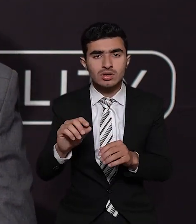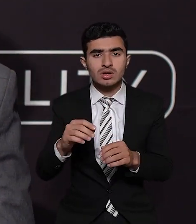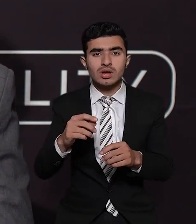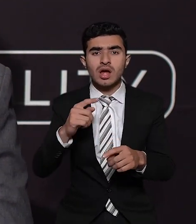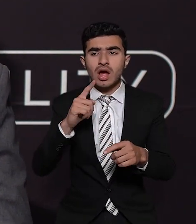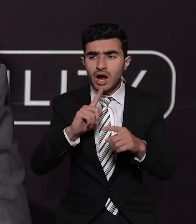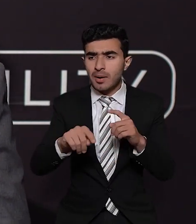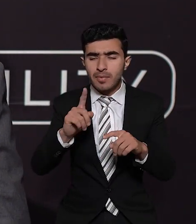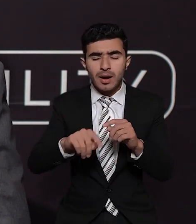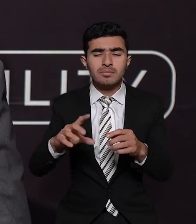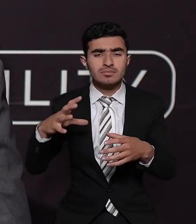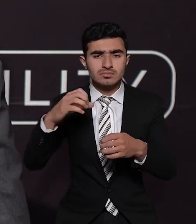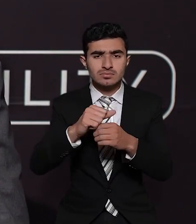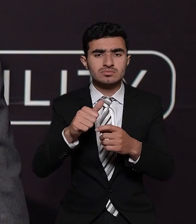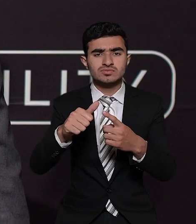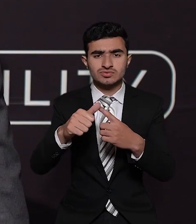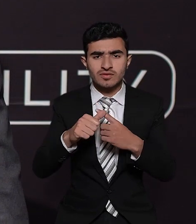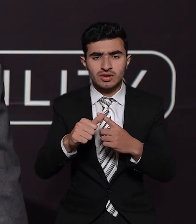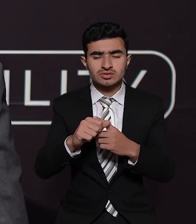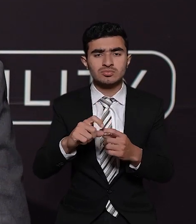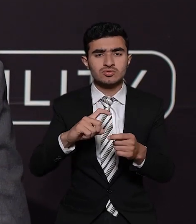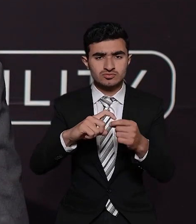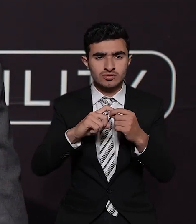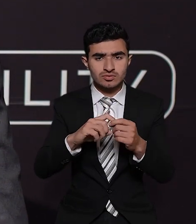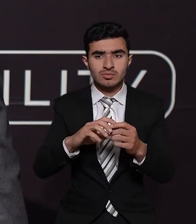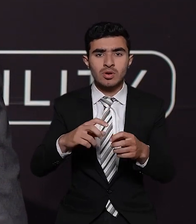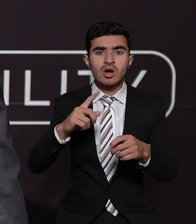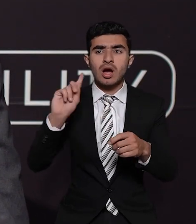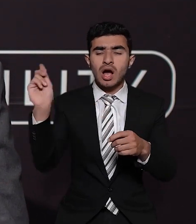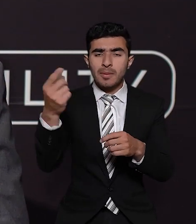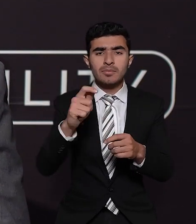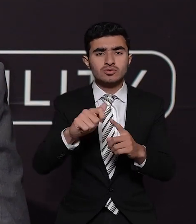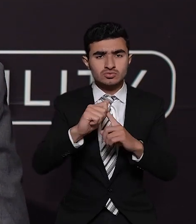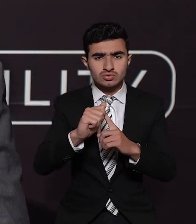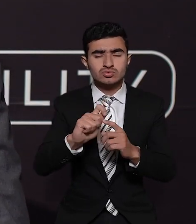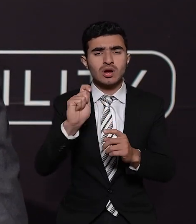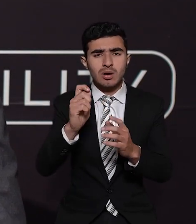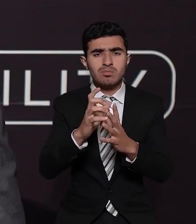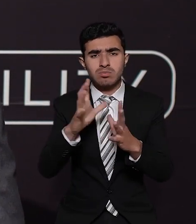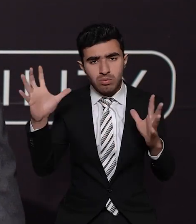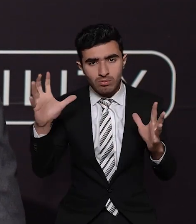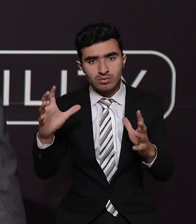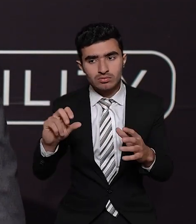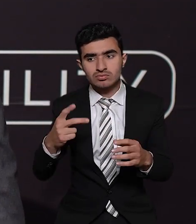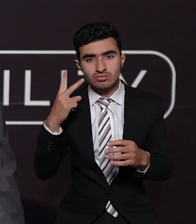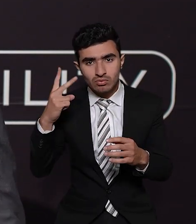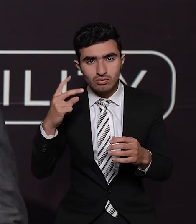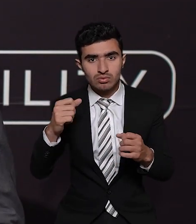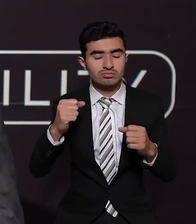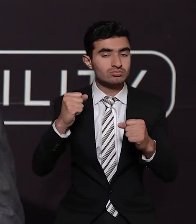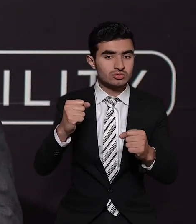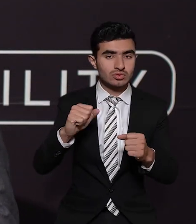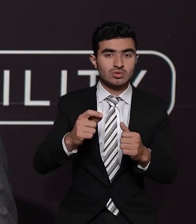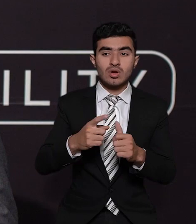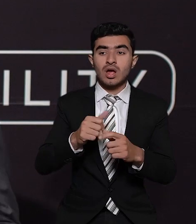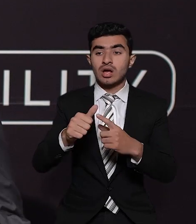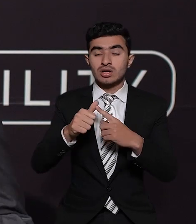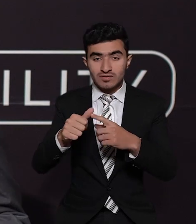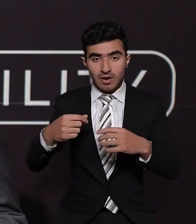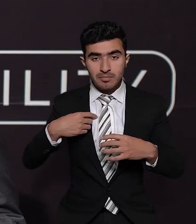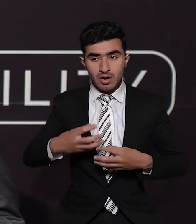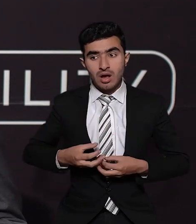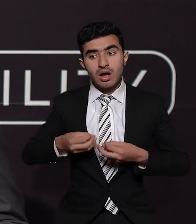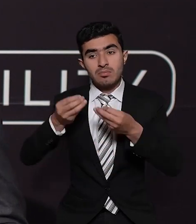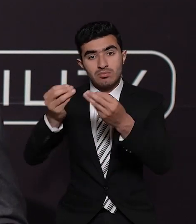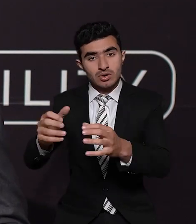ڈیمانڈنگ ہوتا ہے۔ ماحول کی ڈیمانڈ جو ہوتی ہیں وہ اتنی زیادہ ہو جاتی ہیں کہ ہم وہ نہیں دے پاتے جو ماحول